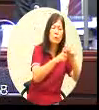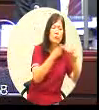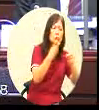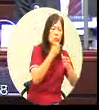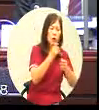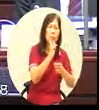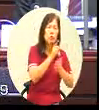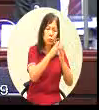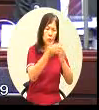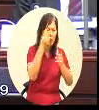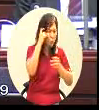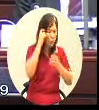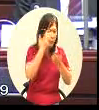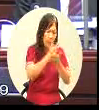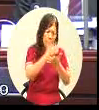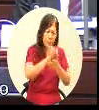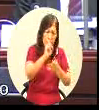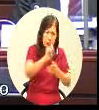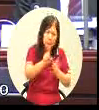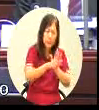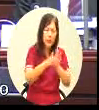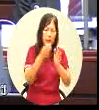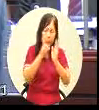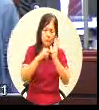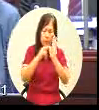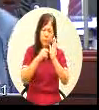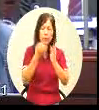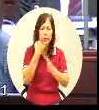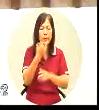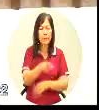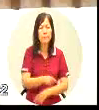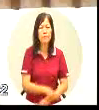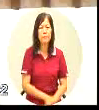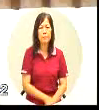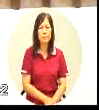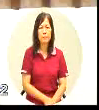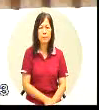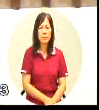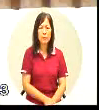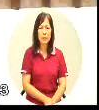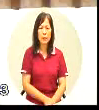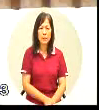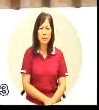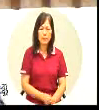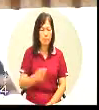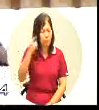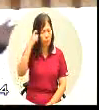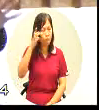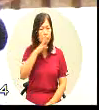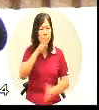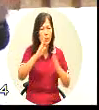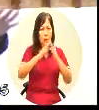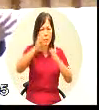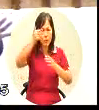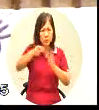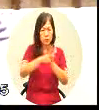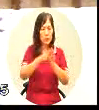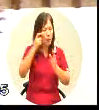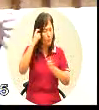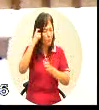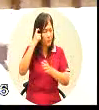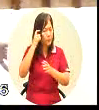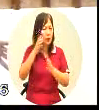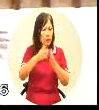法。我大概简单跟蔡议员说明，谢谢。 好，谢谢哈，谢谢市长哈。我想市长愿意